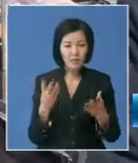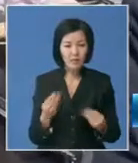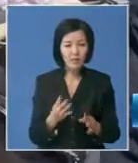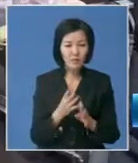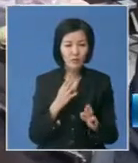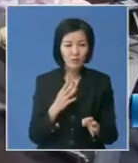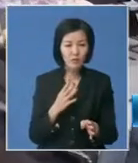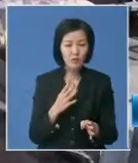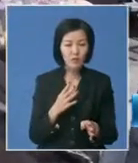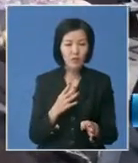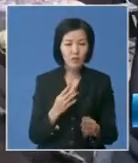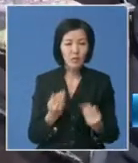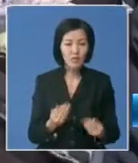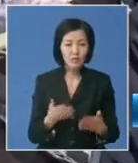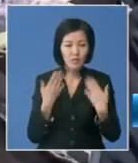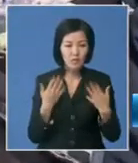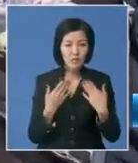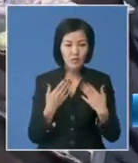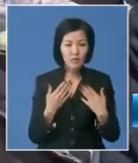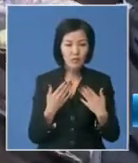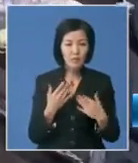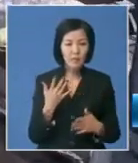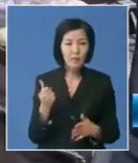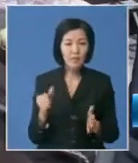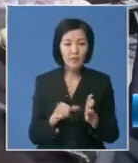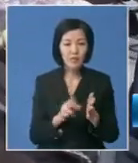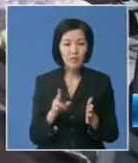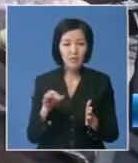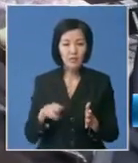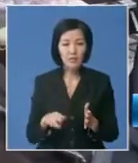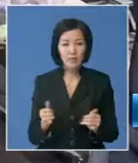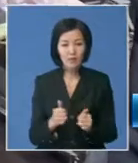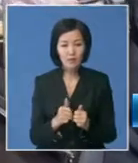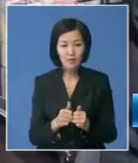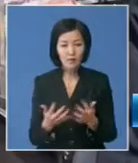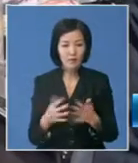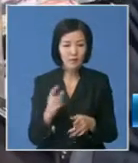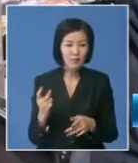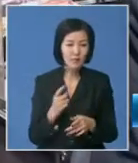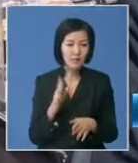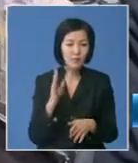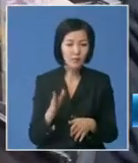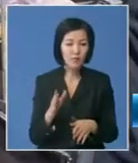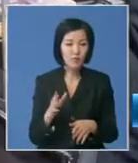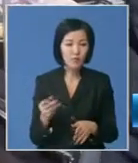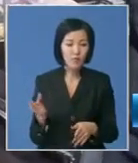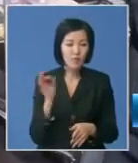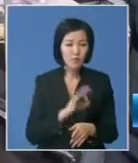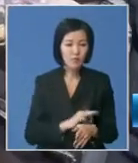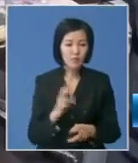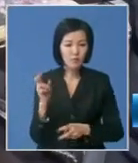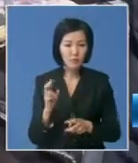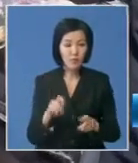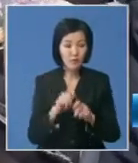стояли сейчас намного лучше стала всего лишь 56 километров от нашего хозяйства если в будущем заработает местный со завод